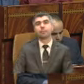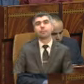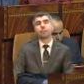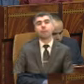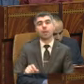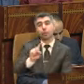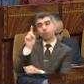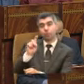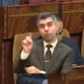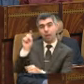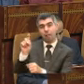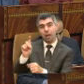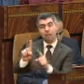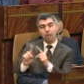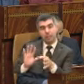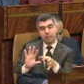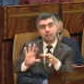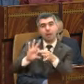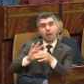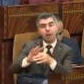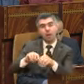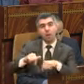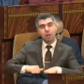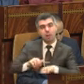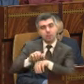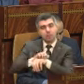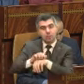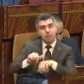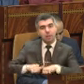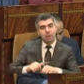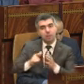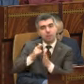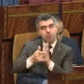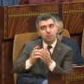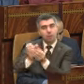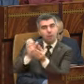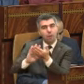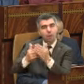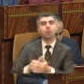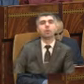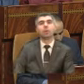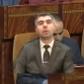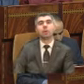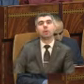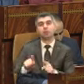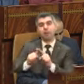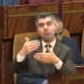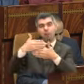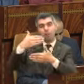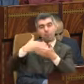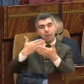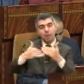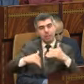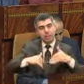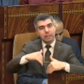اتفاقيات مع وزارة التجهيز ووزارة الداخلية والجماعة باش من أجل بناء بعض الطرق